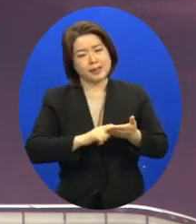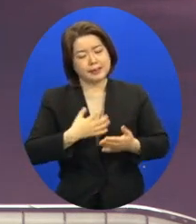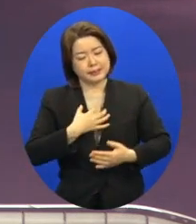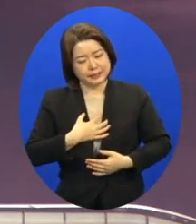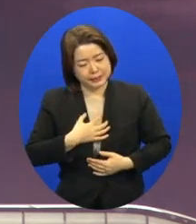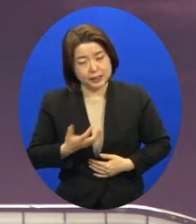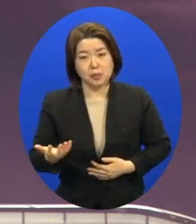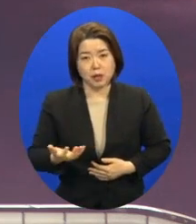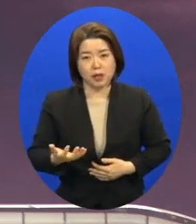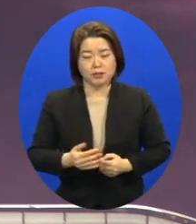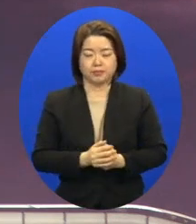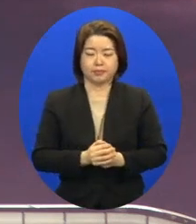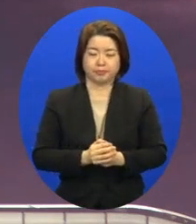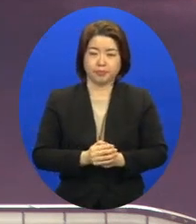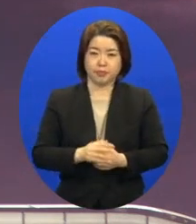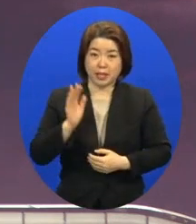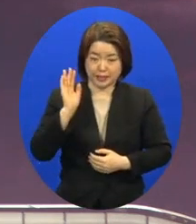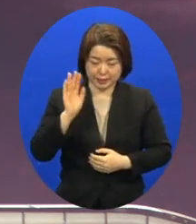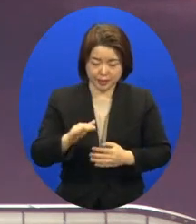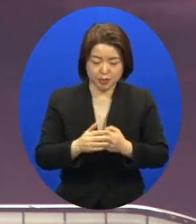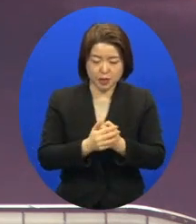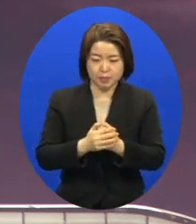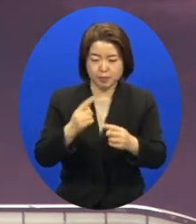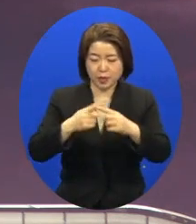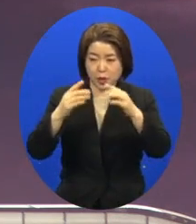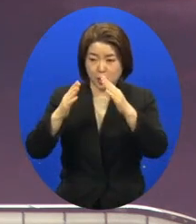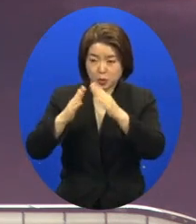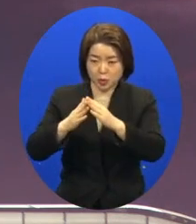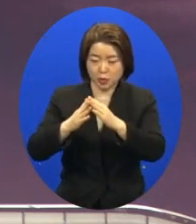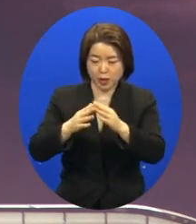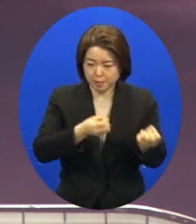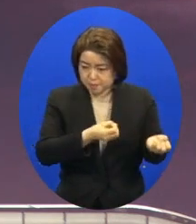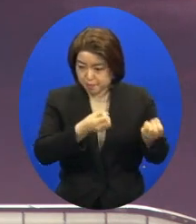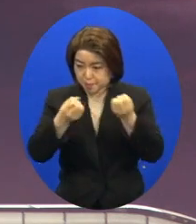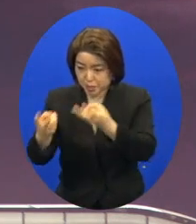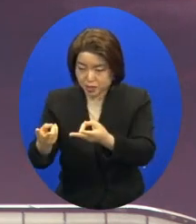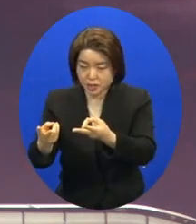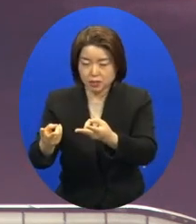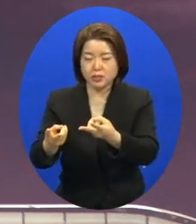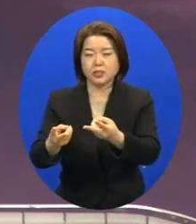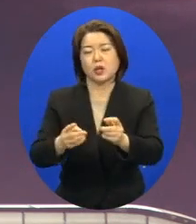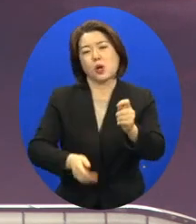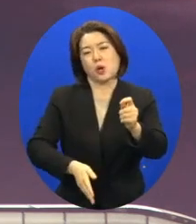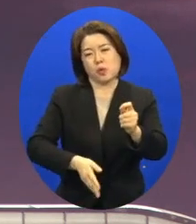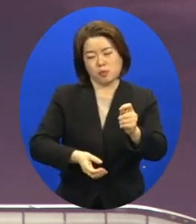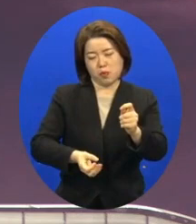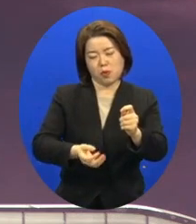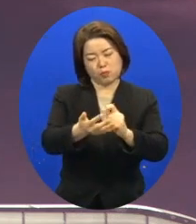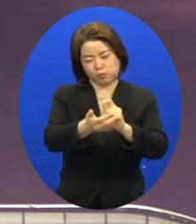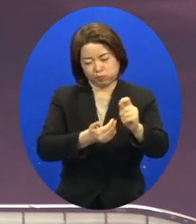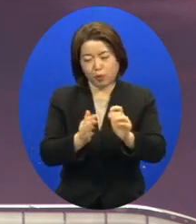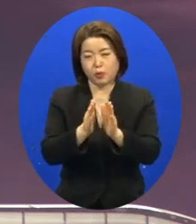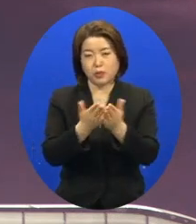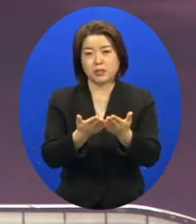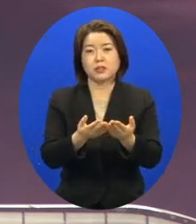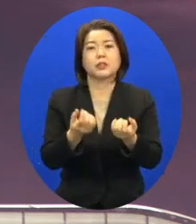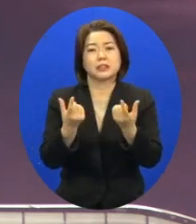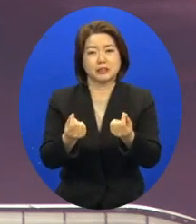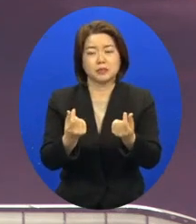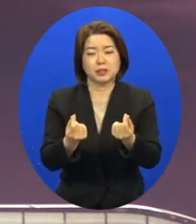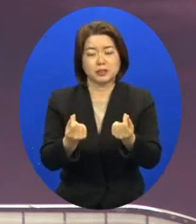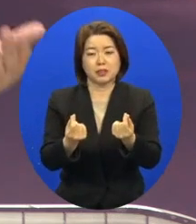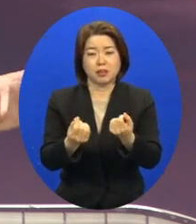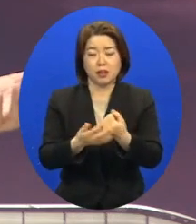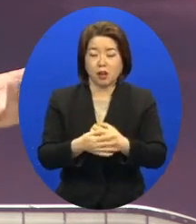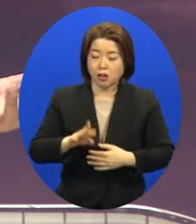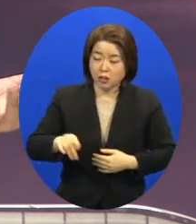교회에다가 어떻게 해야 되는지에 대해서 편지를 쓴 것이 고린도 전서입니다. 그런데 참 놀라운 것은 사도